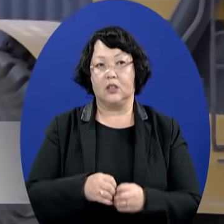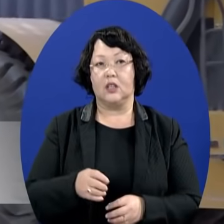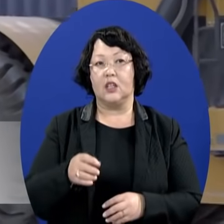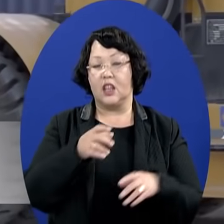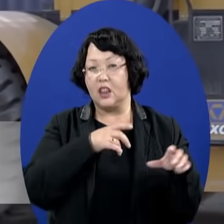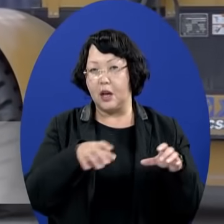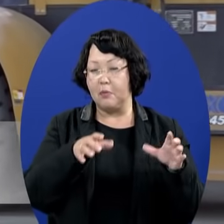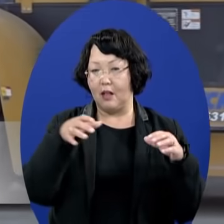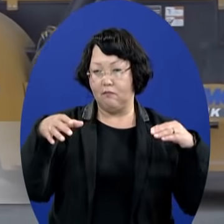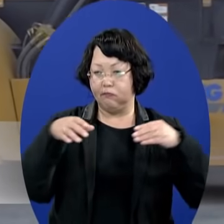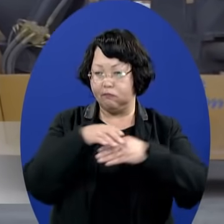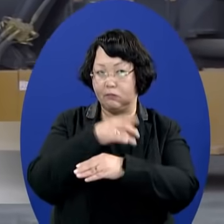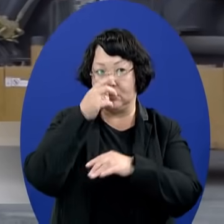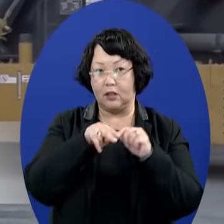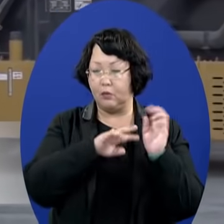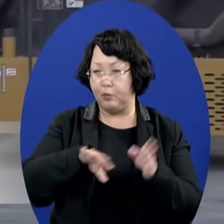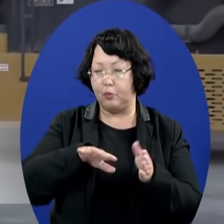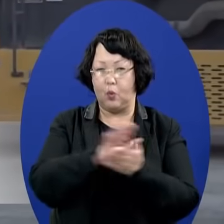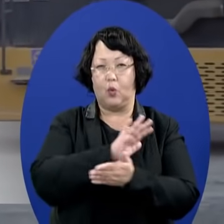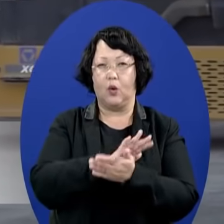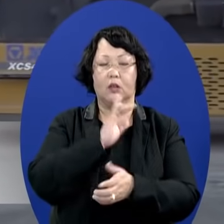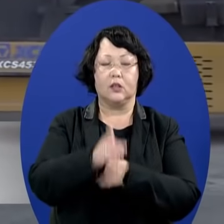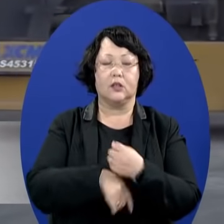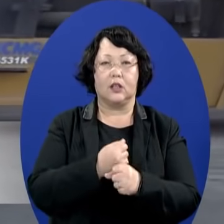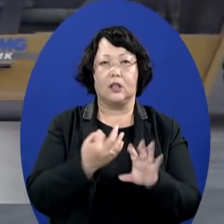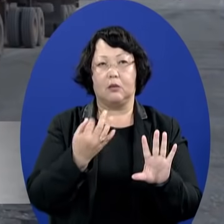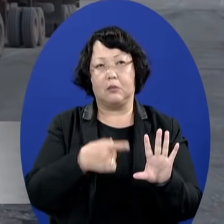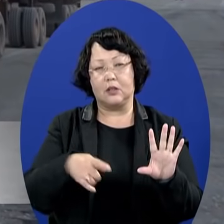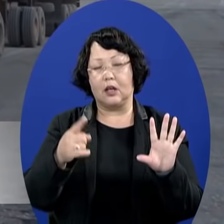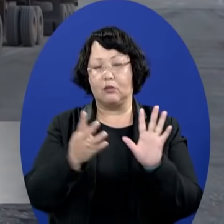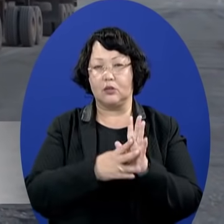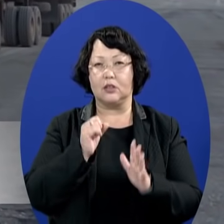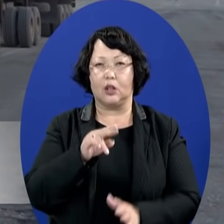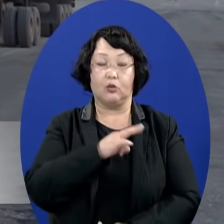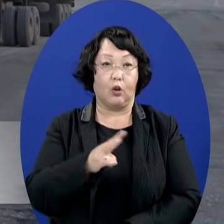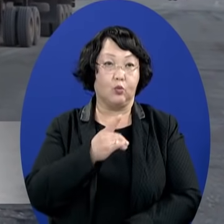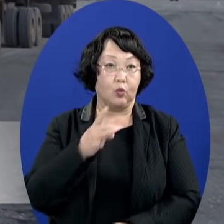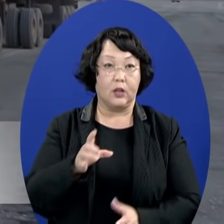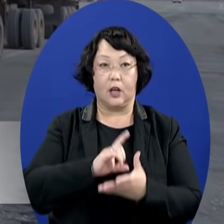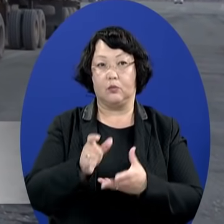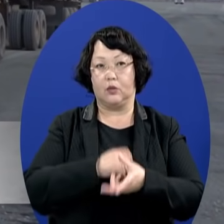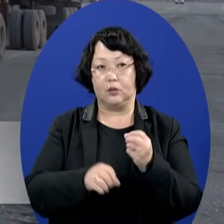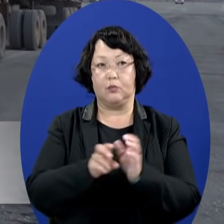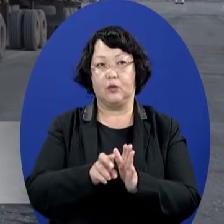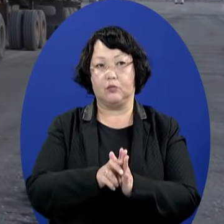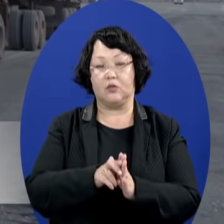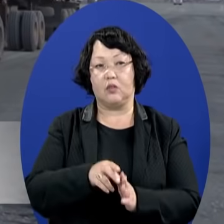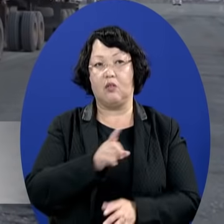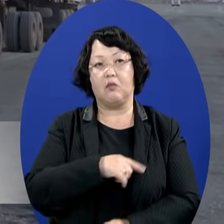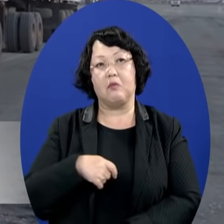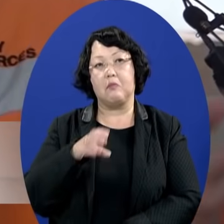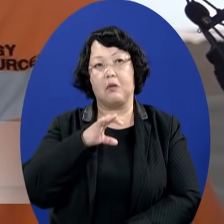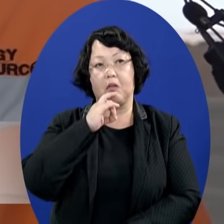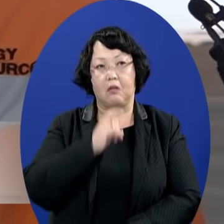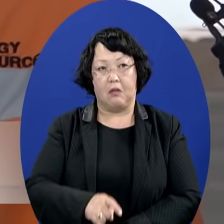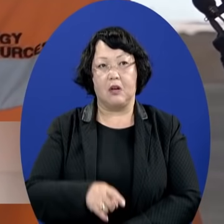төхөөрөмж техникийн хүчин чадлыг үе шаттай нэвтрүүлж жилдээ 8-аас 19 сая тонн нүүрс экспортлох төлөвлөгөөтэй байгааг хувийн хвшлиг хэллээ. Гашуун сухатын хилийн